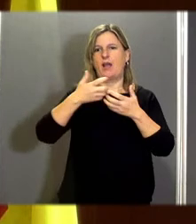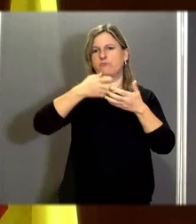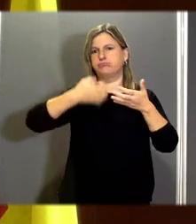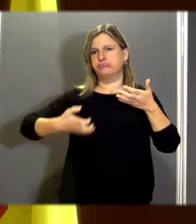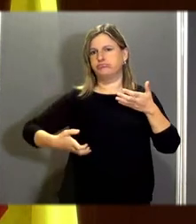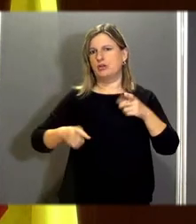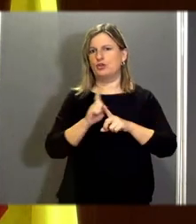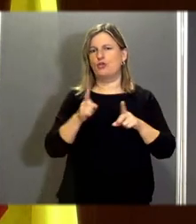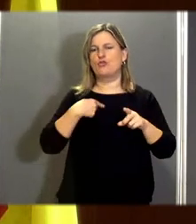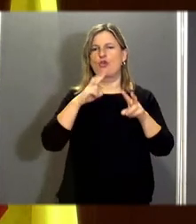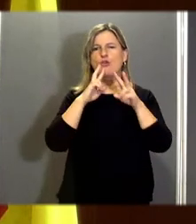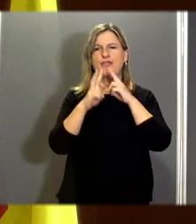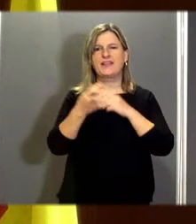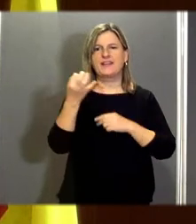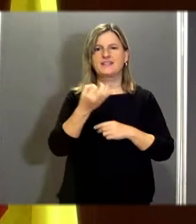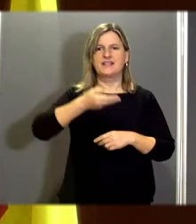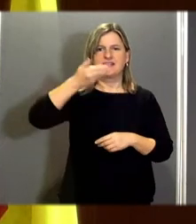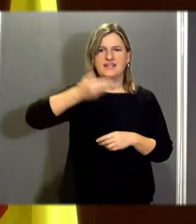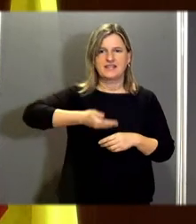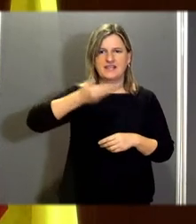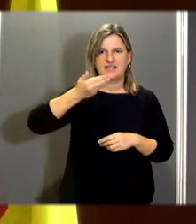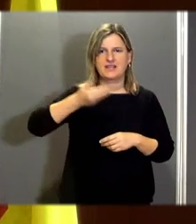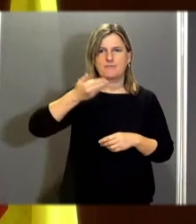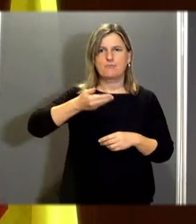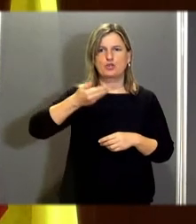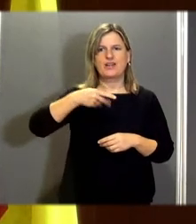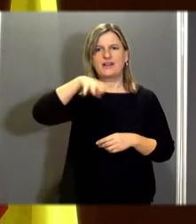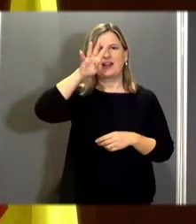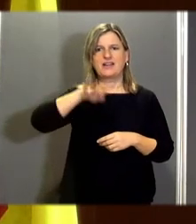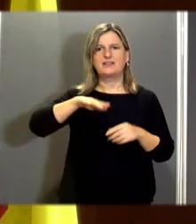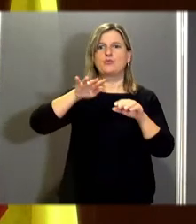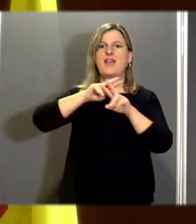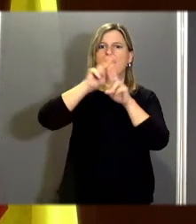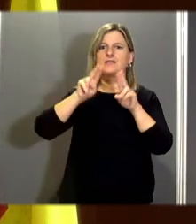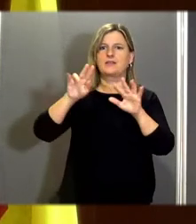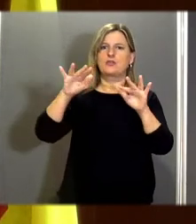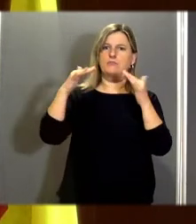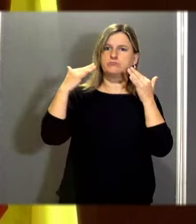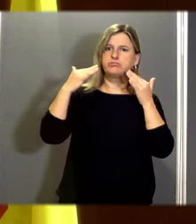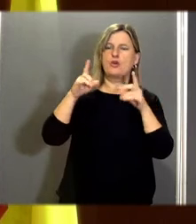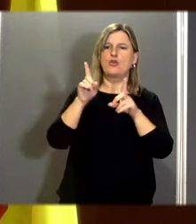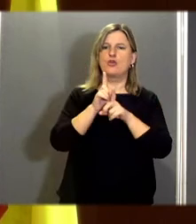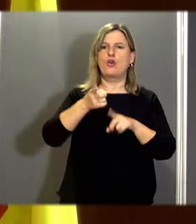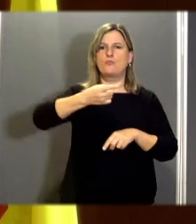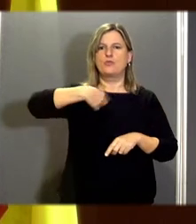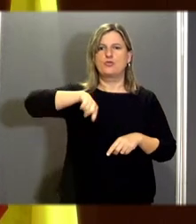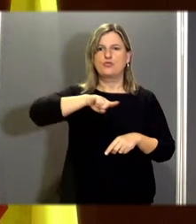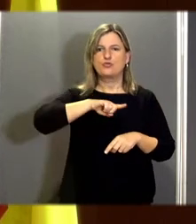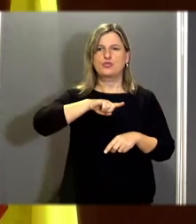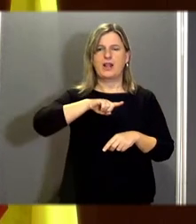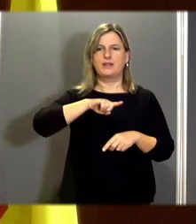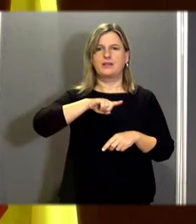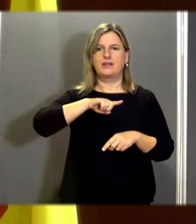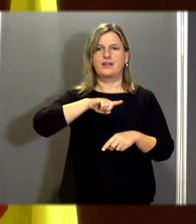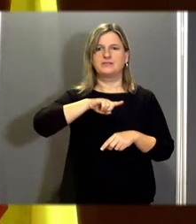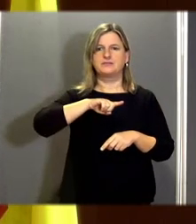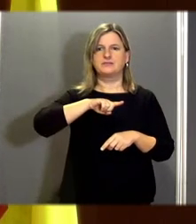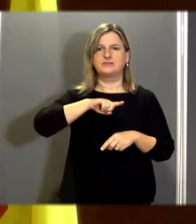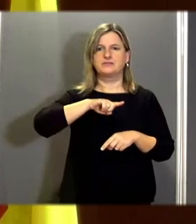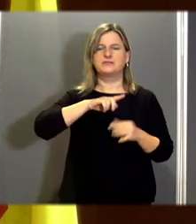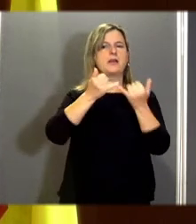resumirien en destacar i projectar Catalunya en el marc internacional com un agent amb una